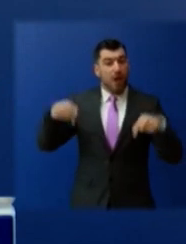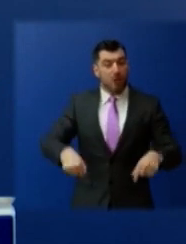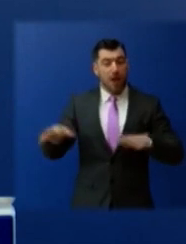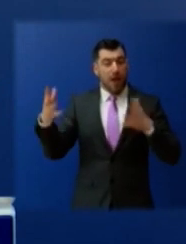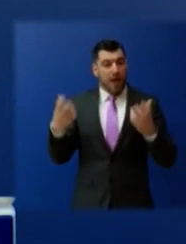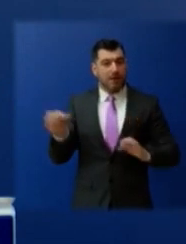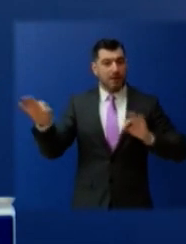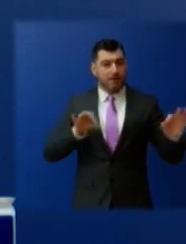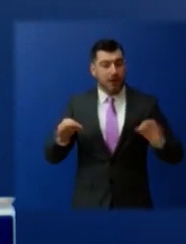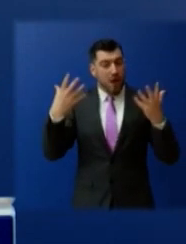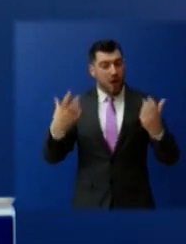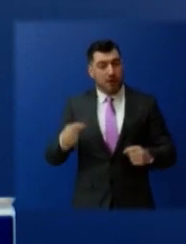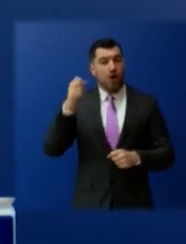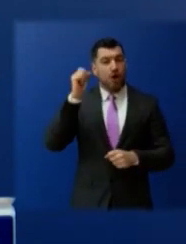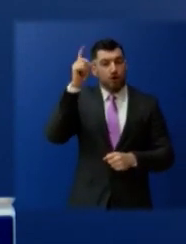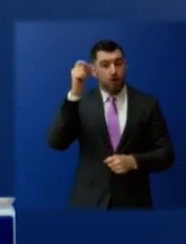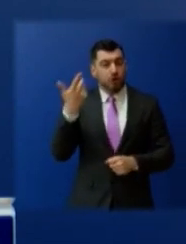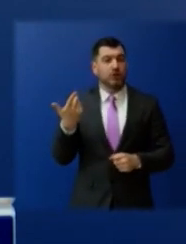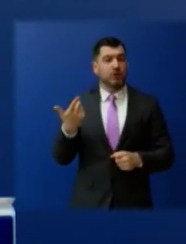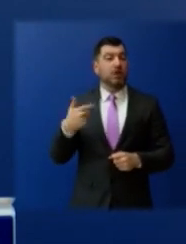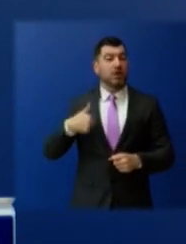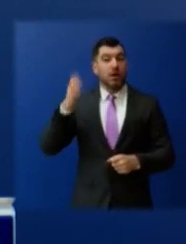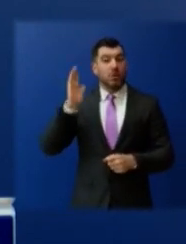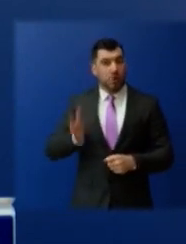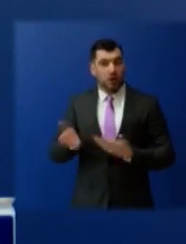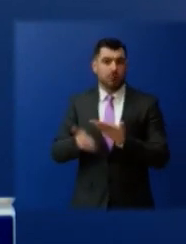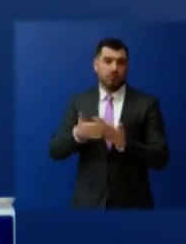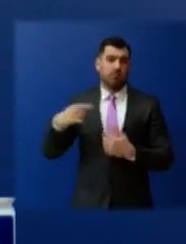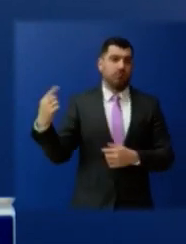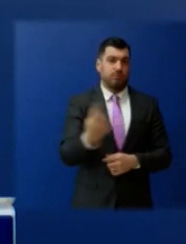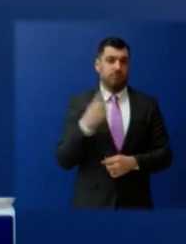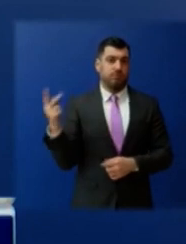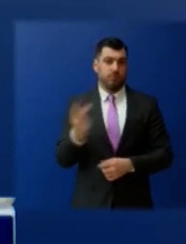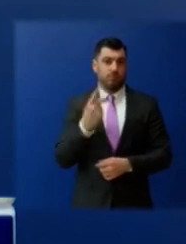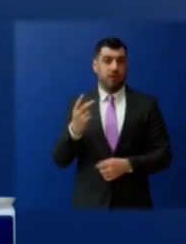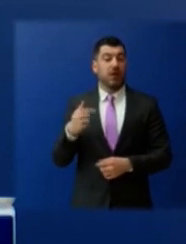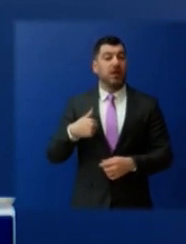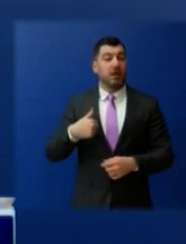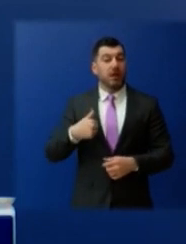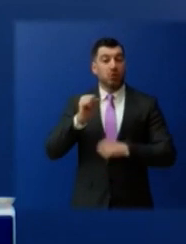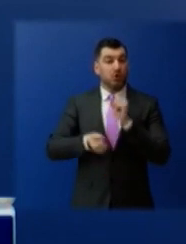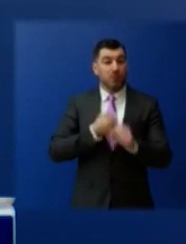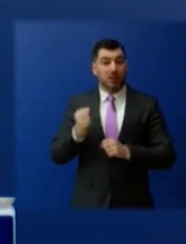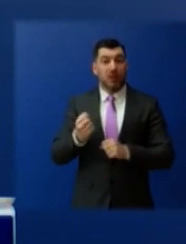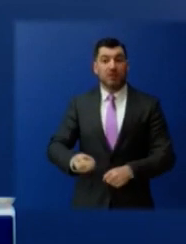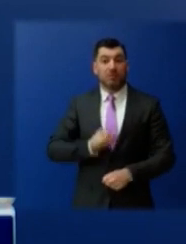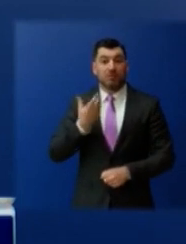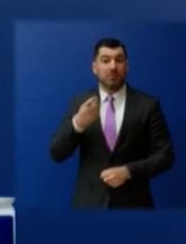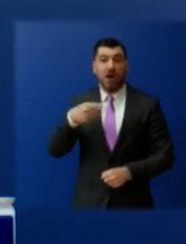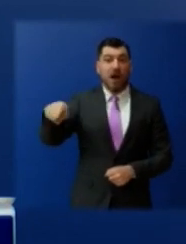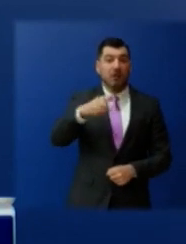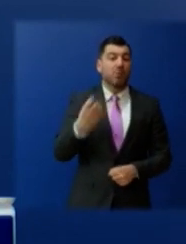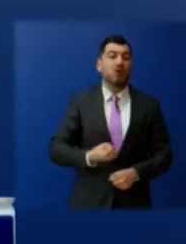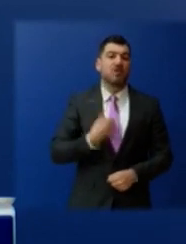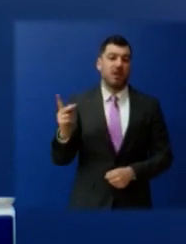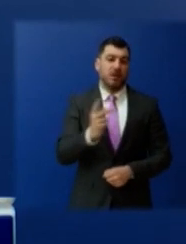εδώ με επαγγελματισμό, με γνώση, με υπευθυνότητα, κυρίως με συνέστηση. Και οι πρωτοβουλίες της αυτές θα